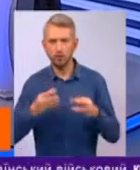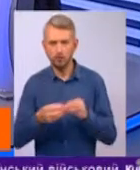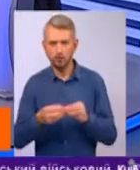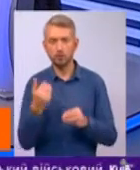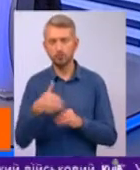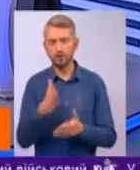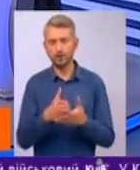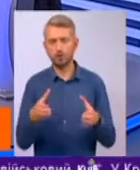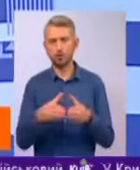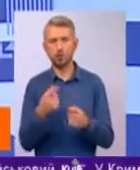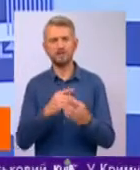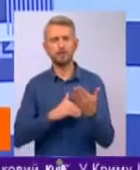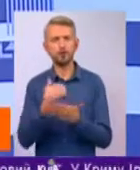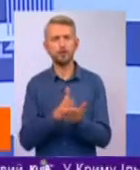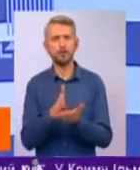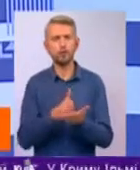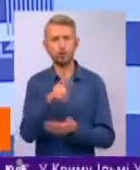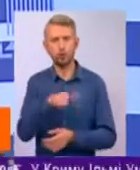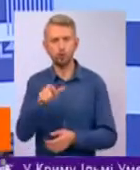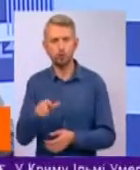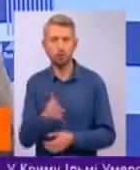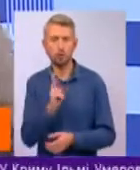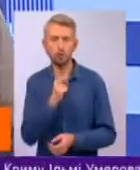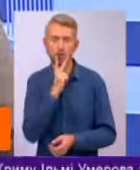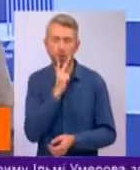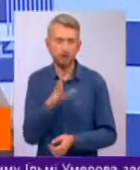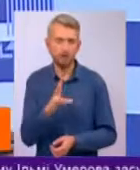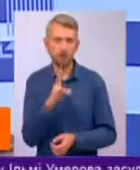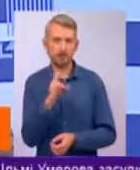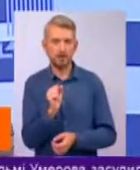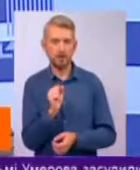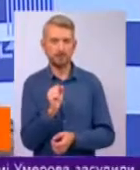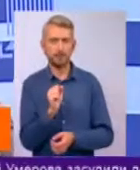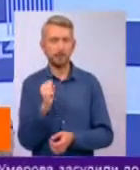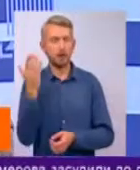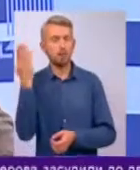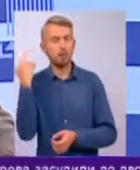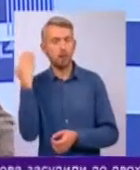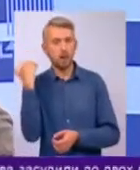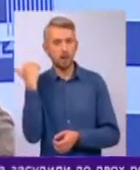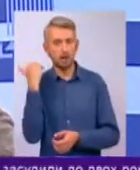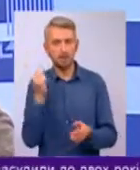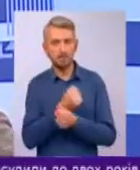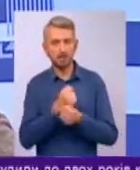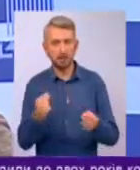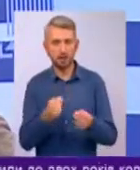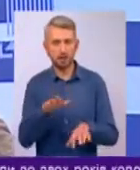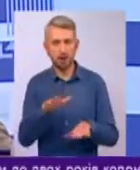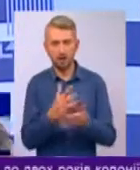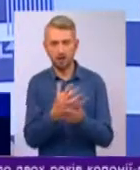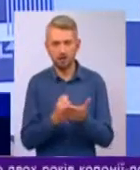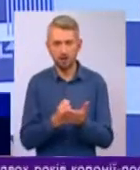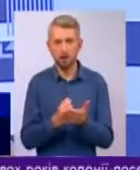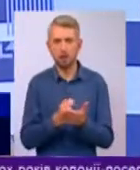є. Це вищі посадові особи, які, не дивлячись на попередні підриви арсеналів Балаклеї,